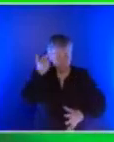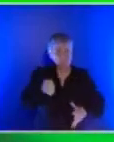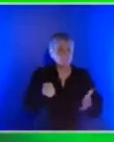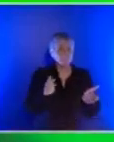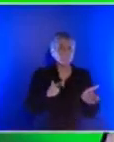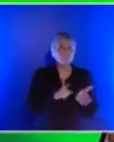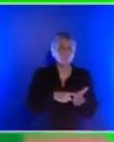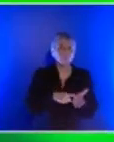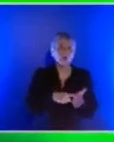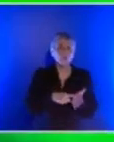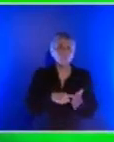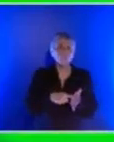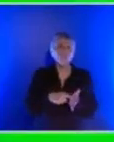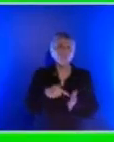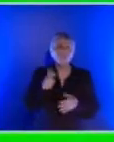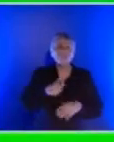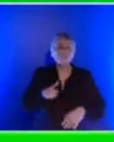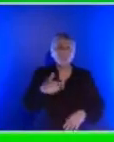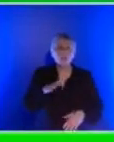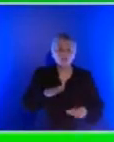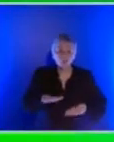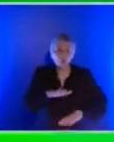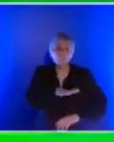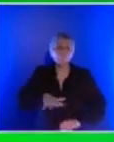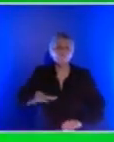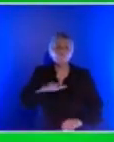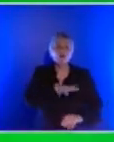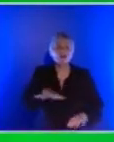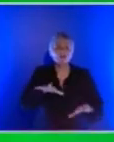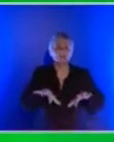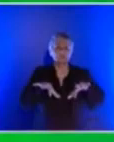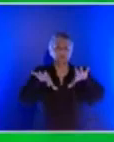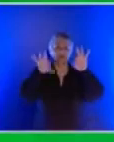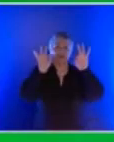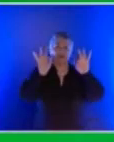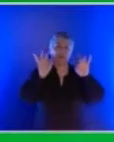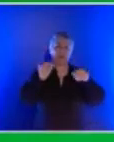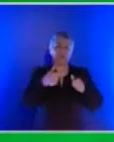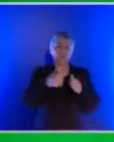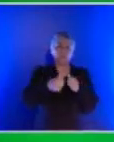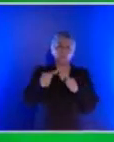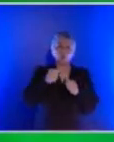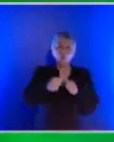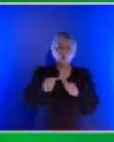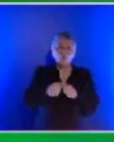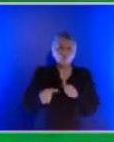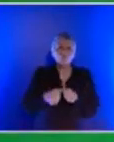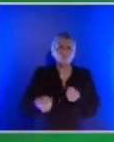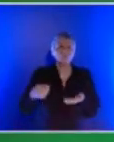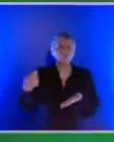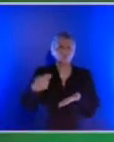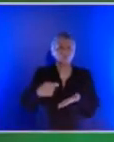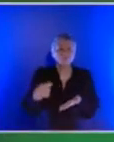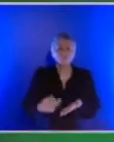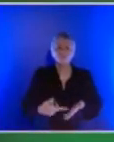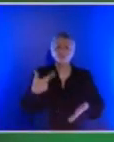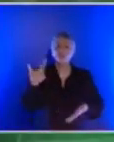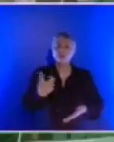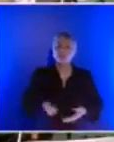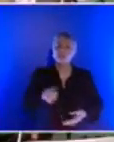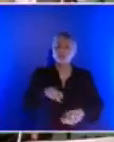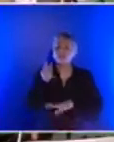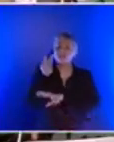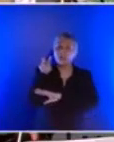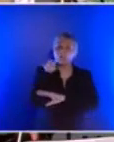μισθοί, κατώτατος μισθός, συλλογικές διαπραγματεύσεις, επιθεώρηση εργασίας και ούτω καθεξής.